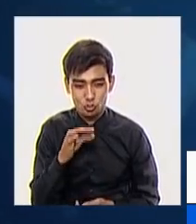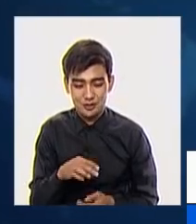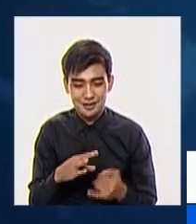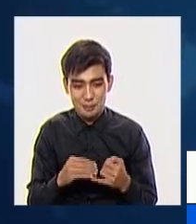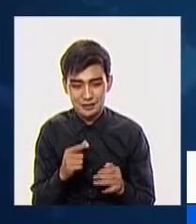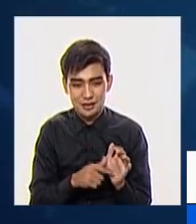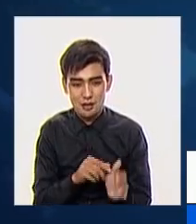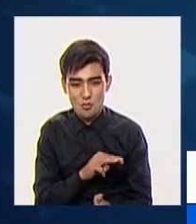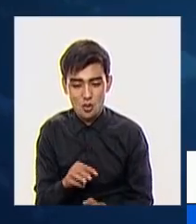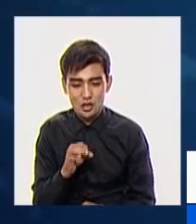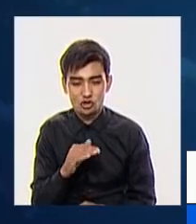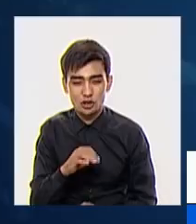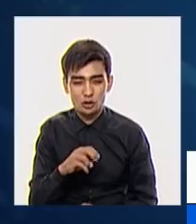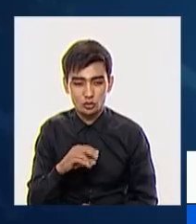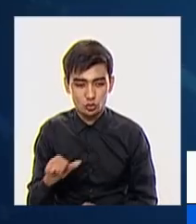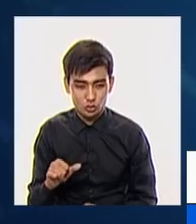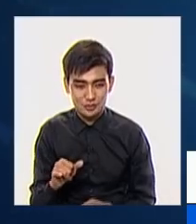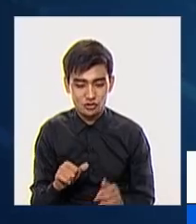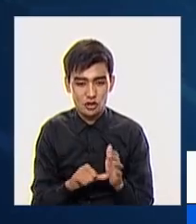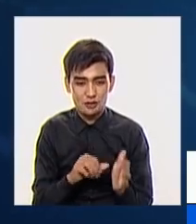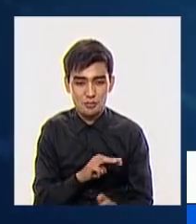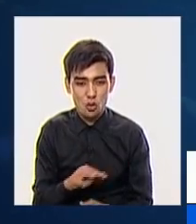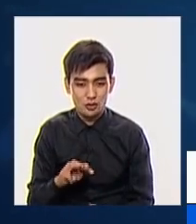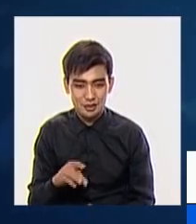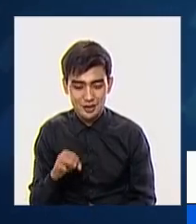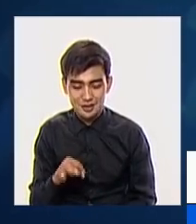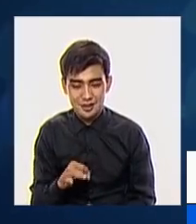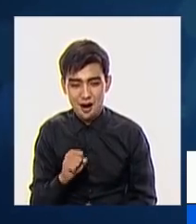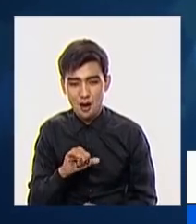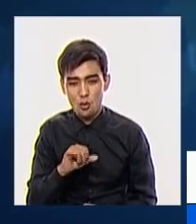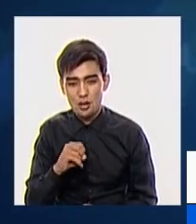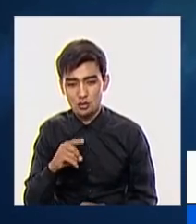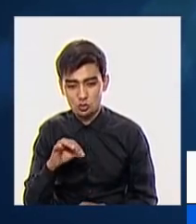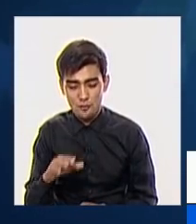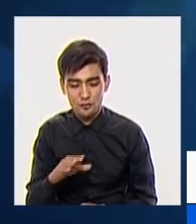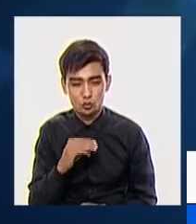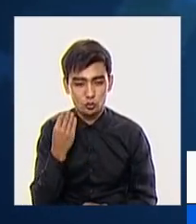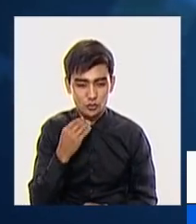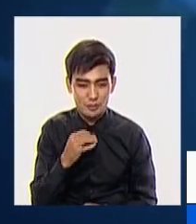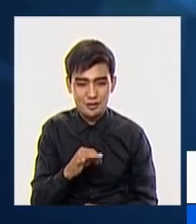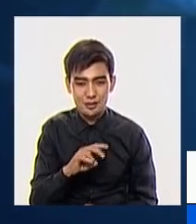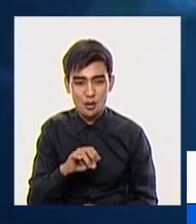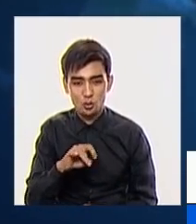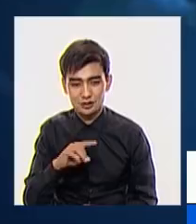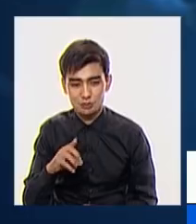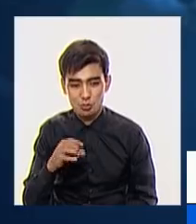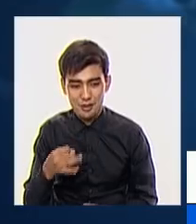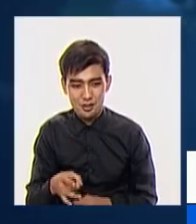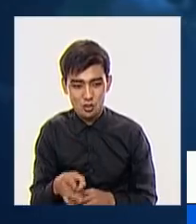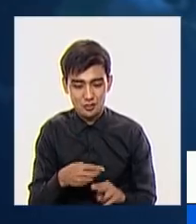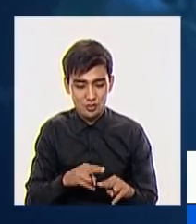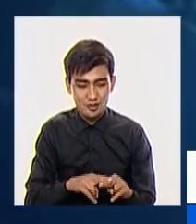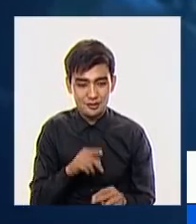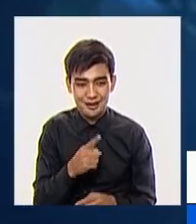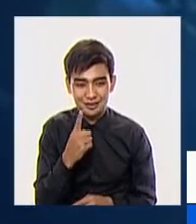миллионов тенге, Жетысусского в 6 миллионов тенге. Цены чуть ниже в Ауэзовском, Турксибском и Наурызбайском районах. Там прайсы